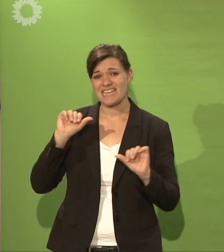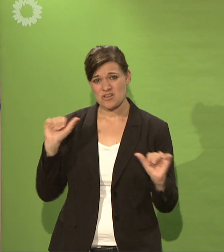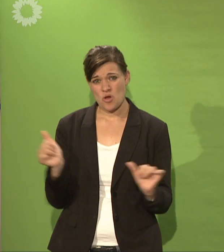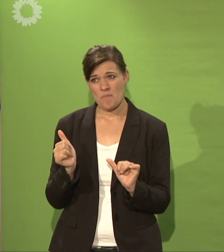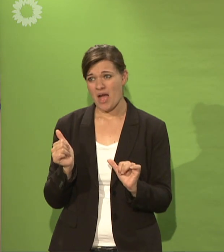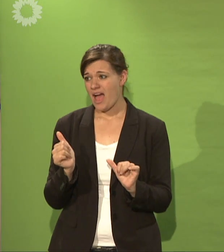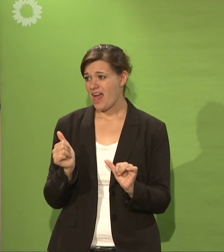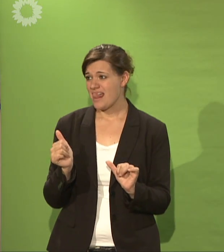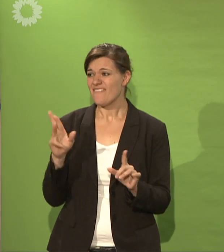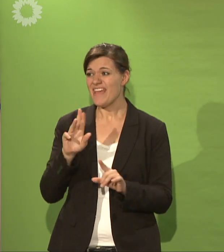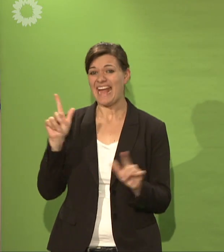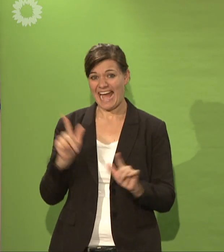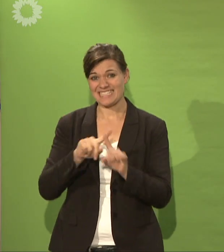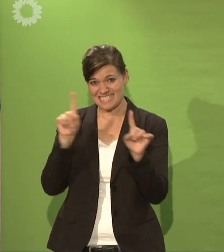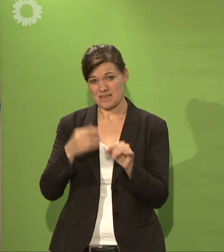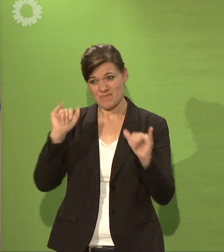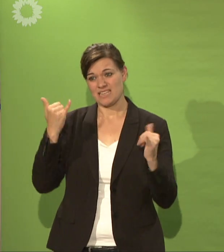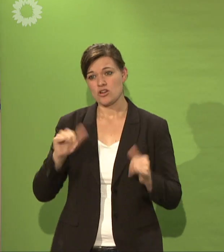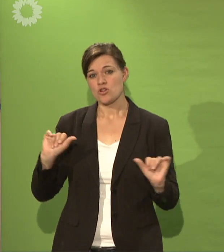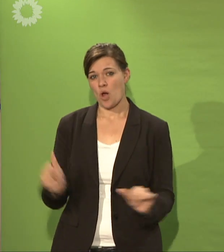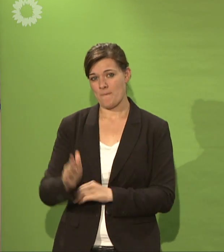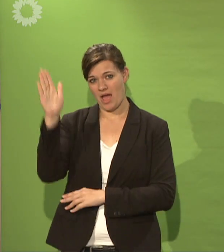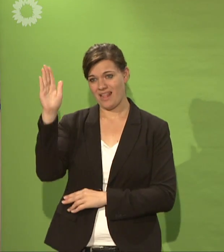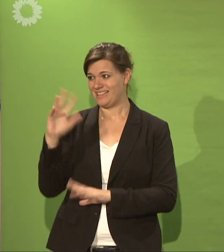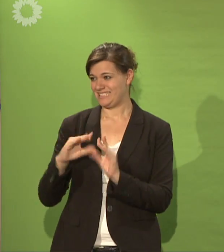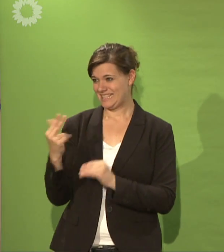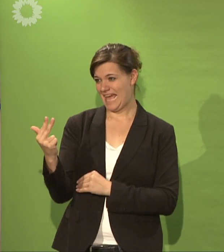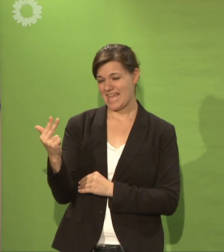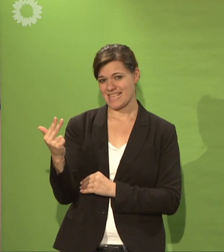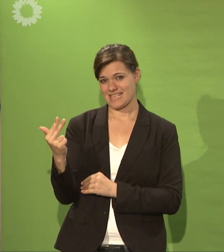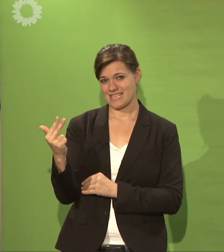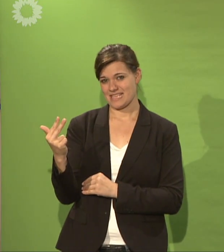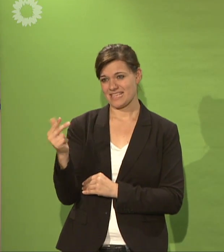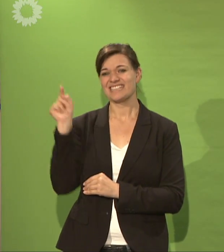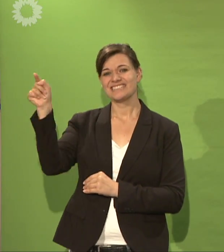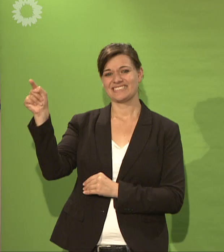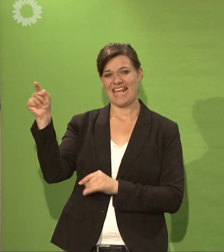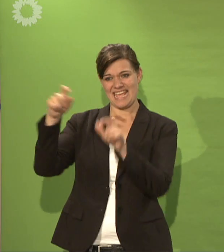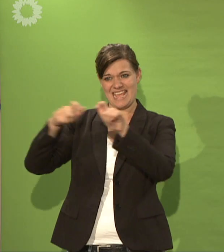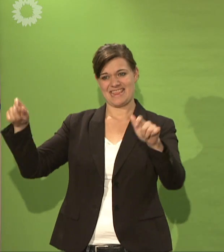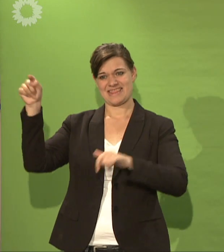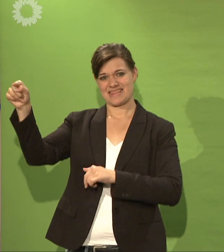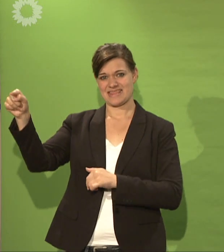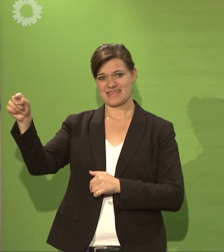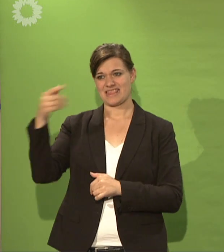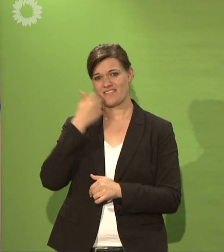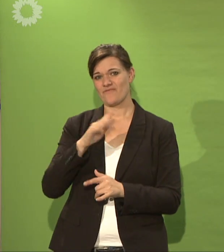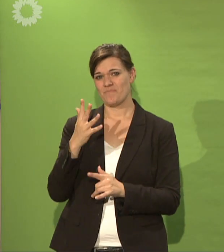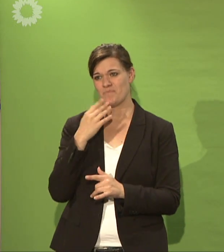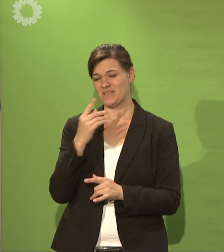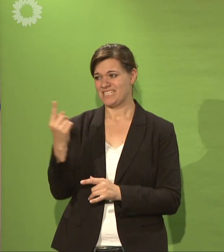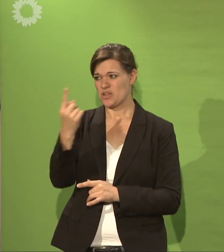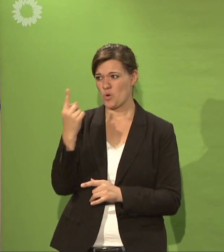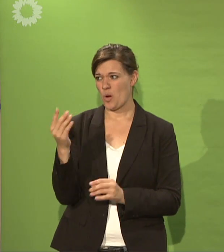irgendjemand keinen Zettel? Drei. Das da hinten in der Reihe vielleicht, genau, kannst du nach vorne